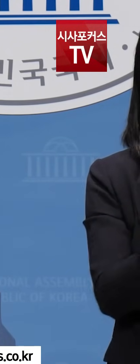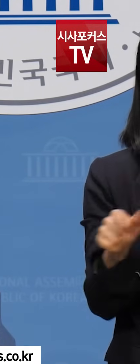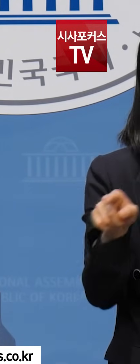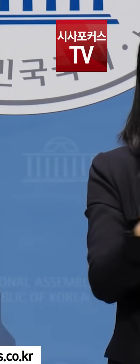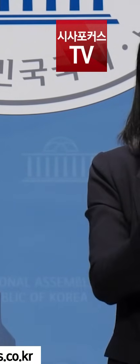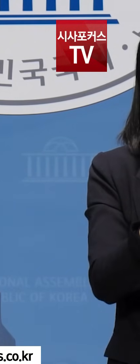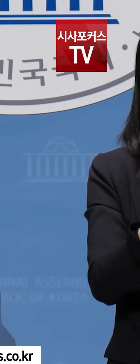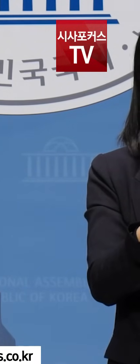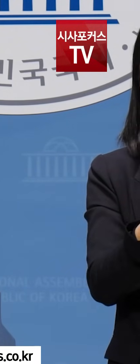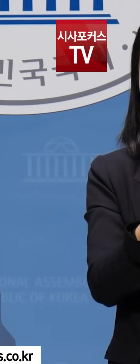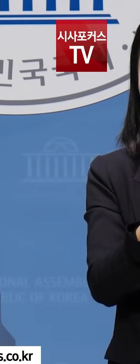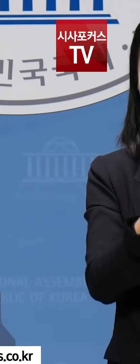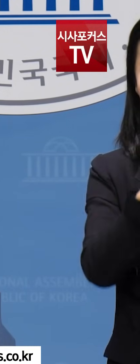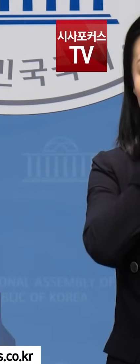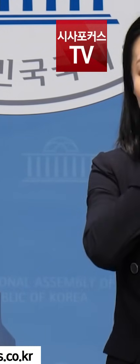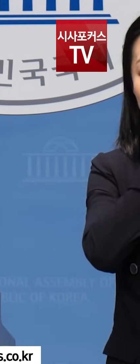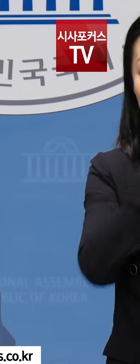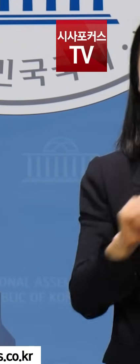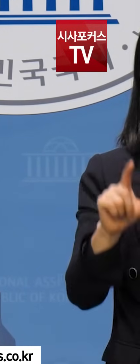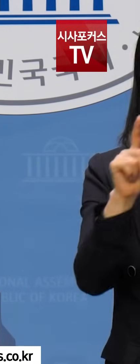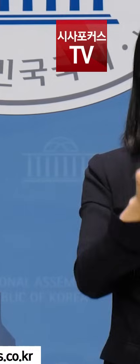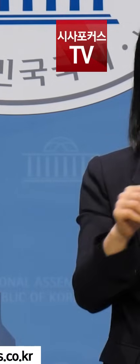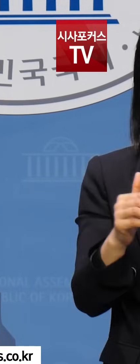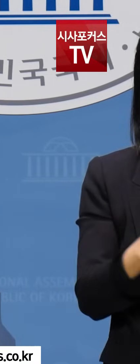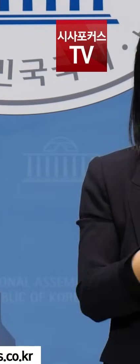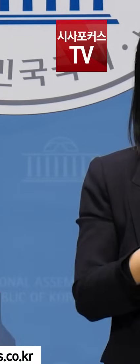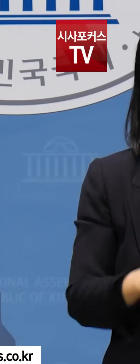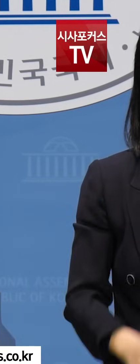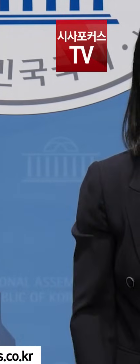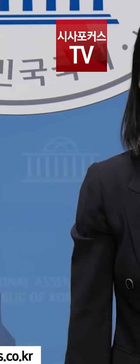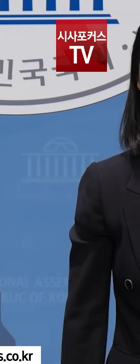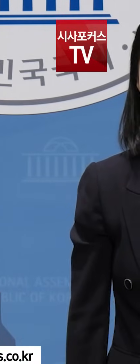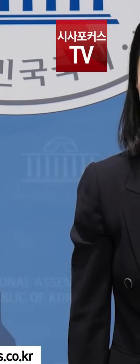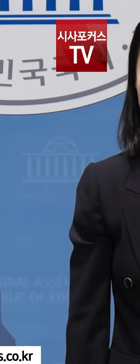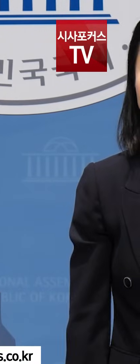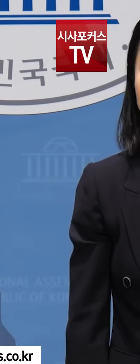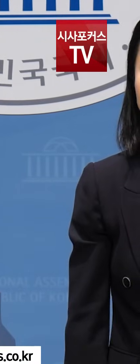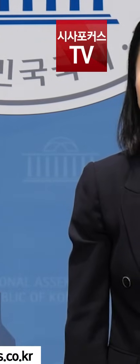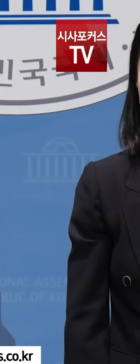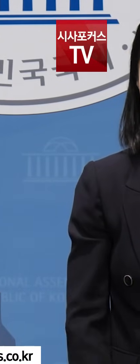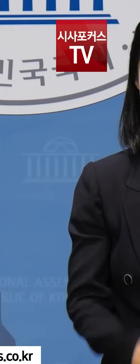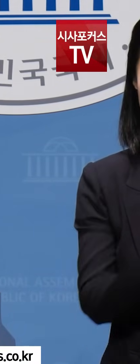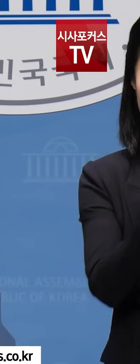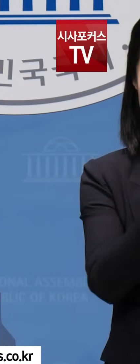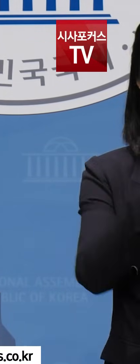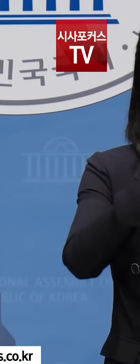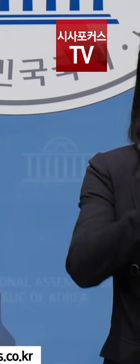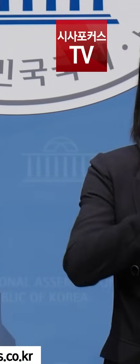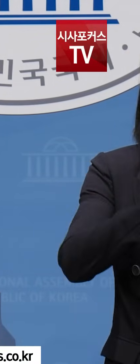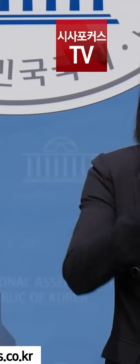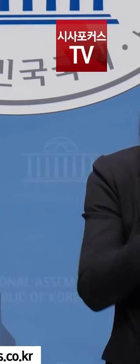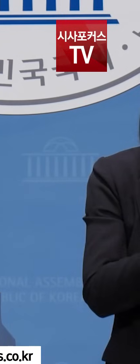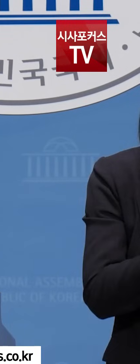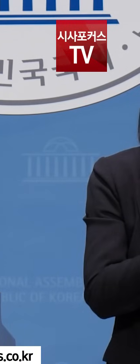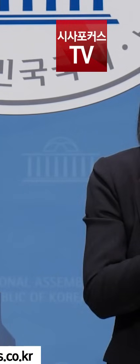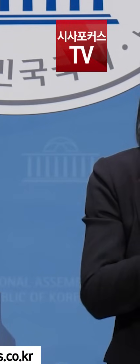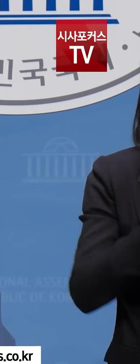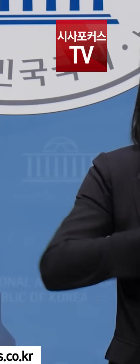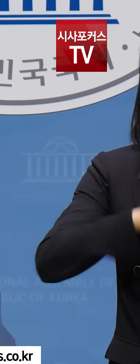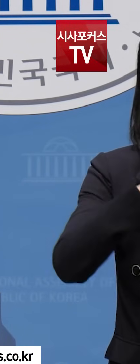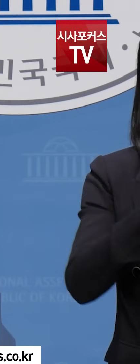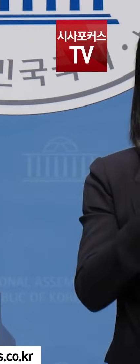집에서 호의호식하셨다는 그런 결과가 됩니다. 곽상원 씨는 이 점에 대해서